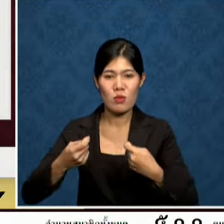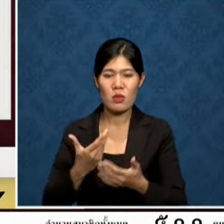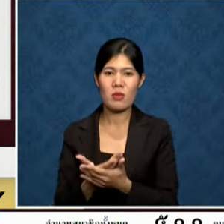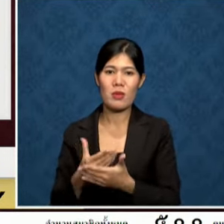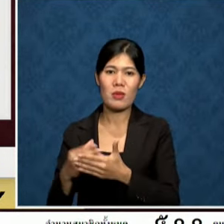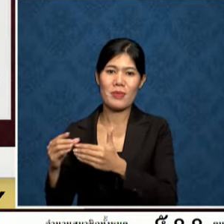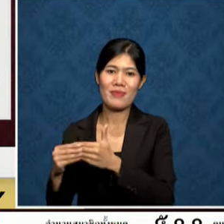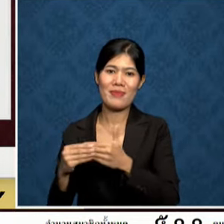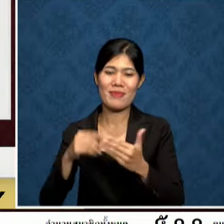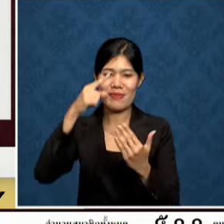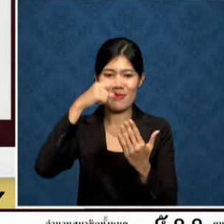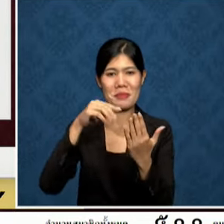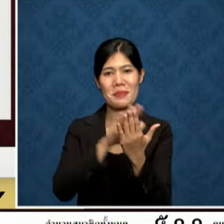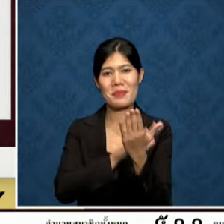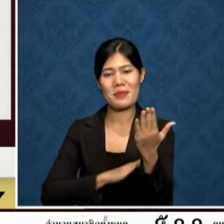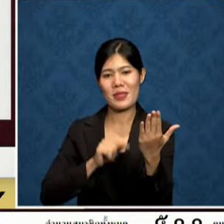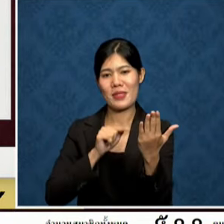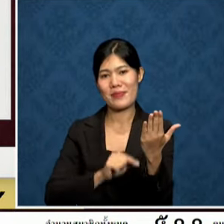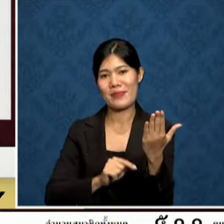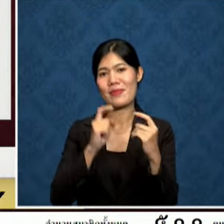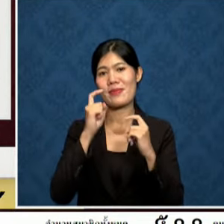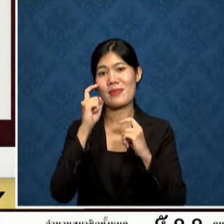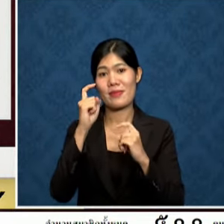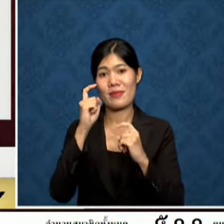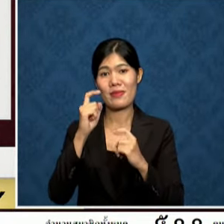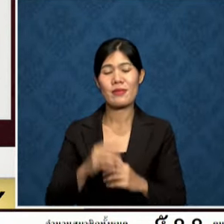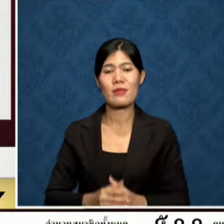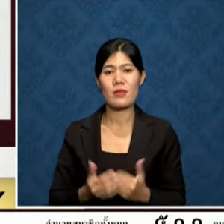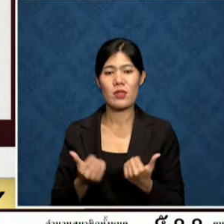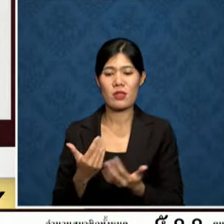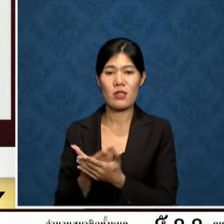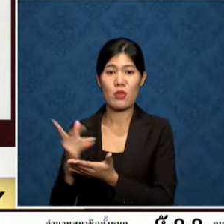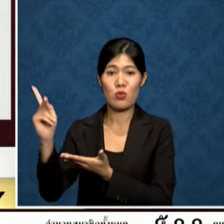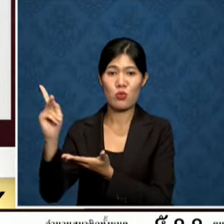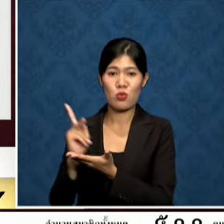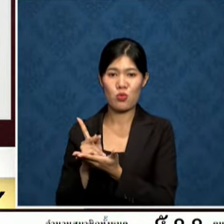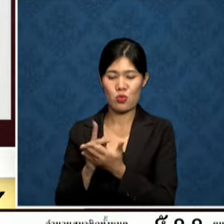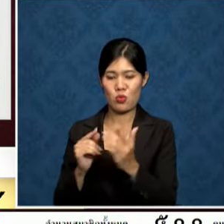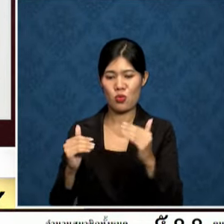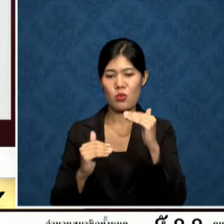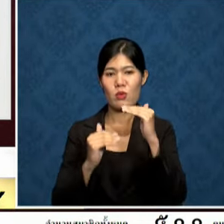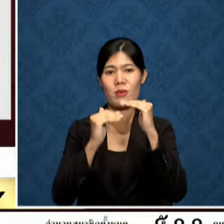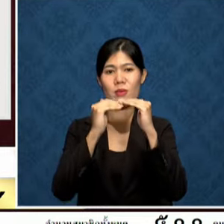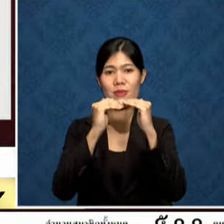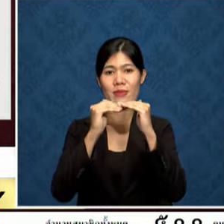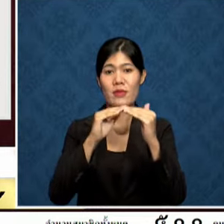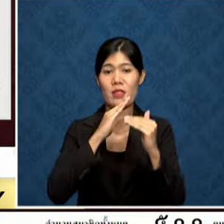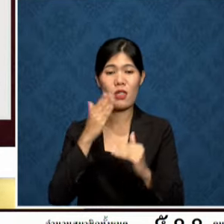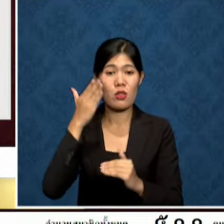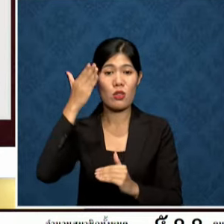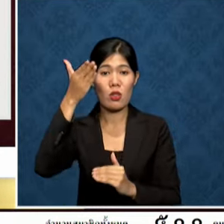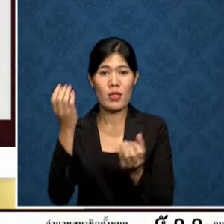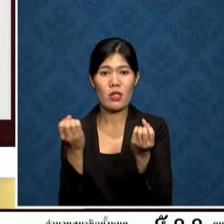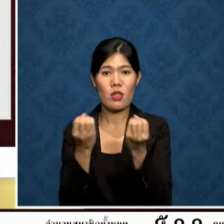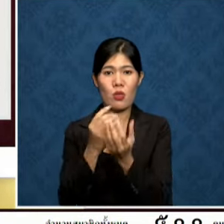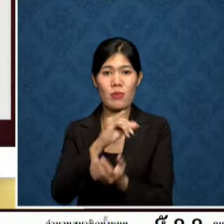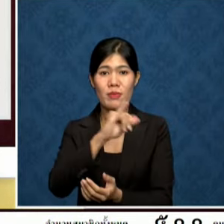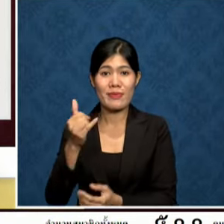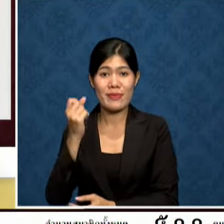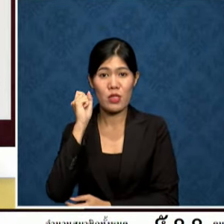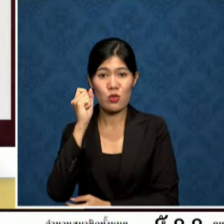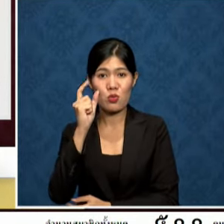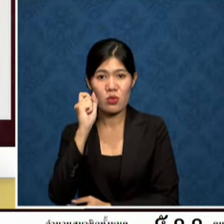ประเทศไปเสี่ยงด้วยค่ะทำแบบนี้นะคะการกู้จนเต็มเพดานแบบนี้เนี่ยถ้าหากเกิดเหตุการณ์ฉุกเฉินอะไรเกิดขึ้น